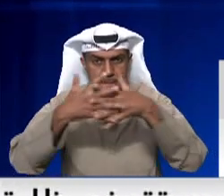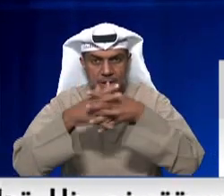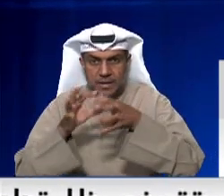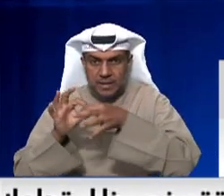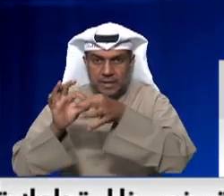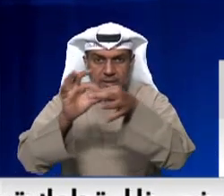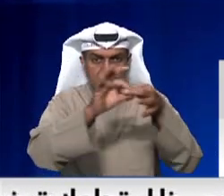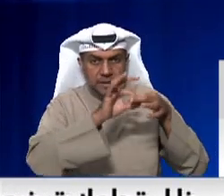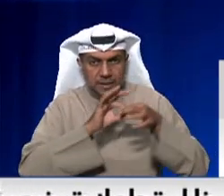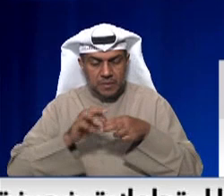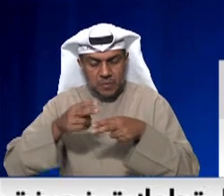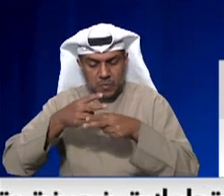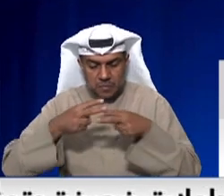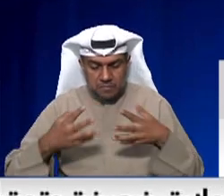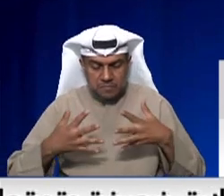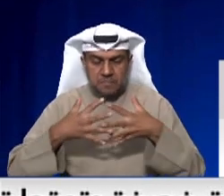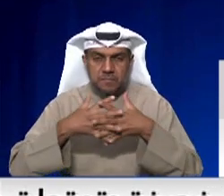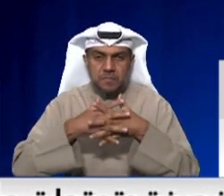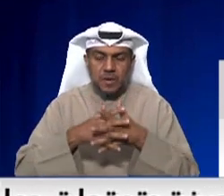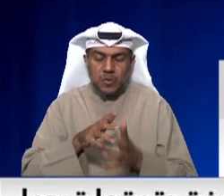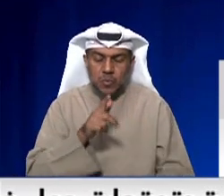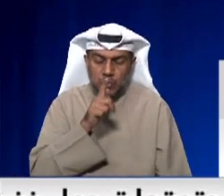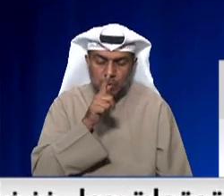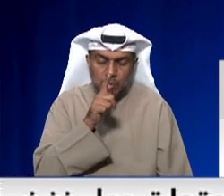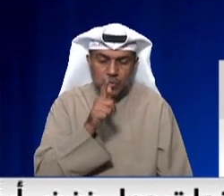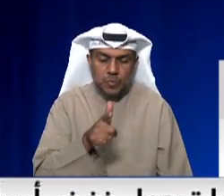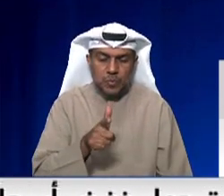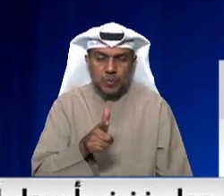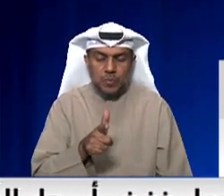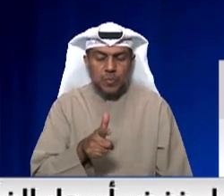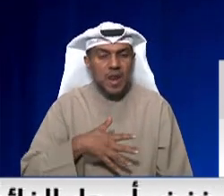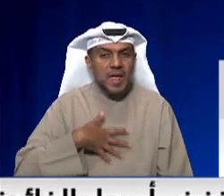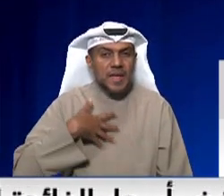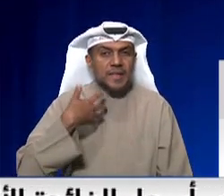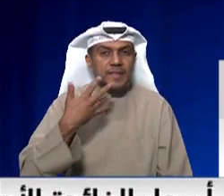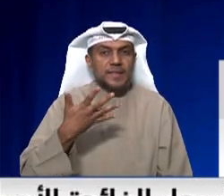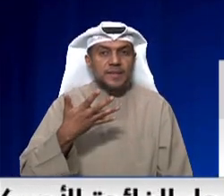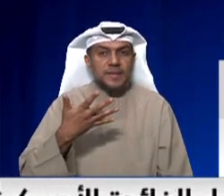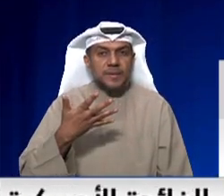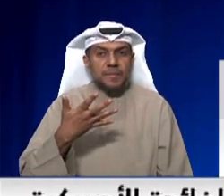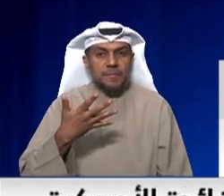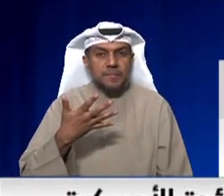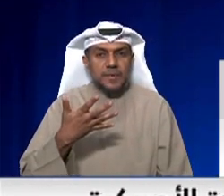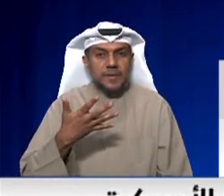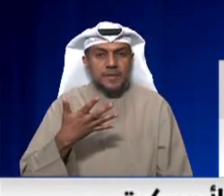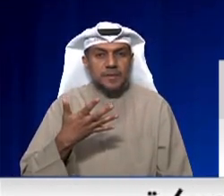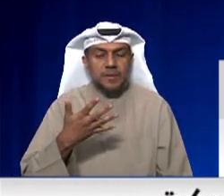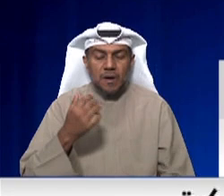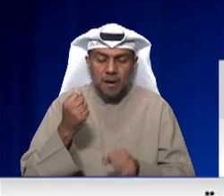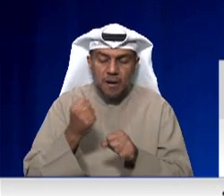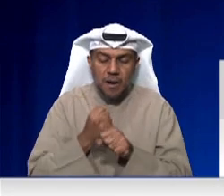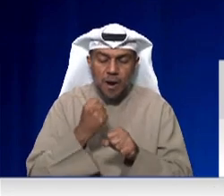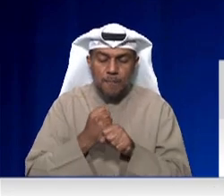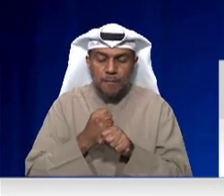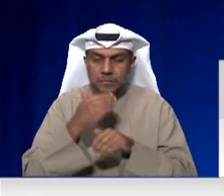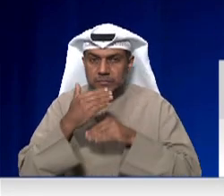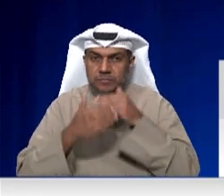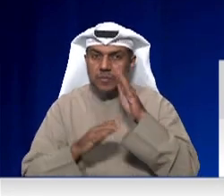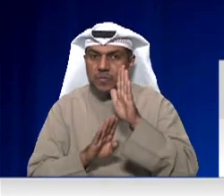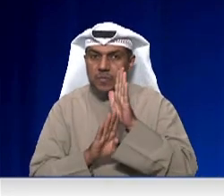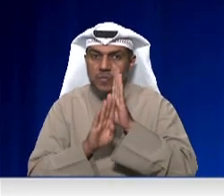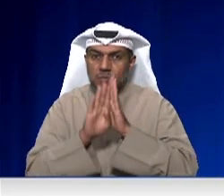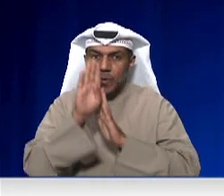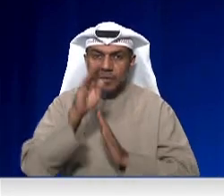البلدين الصديقين، كما ضمنها فخامته خالصة تمنياته لسموه رعاه الله بدوام التوفيق